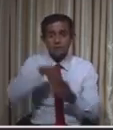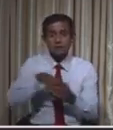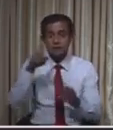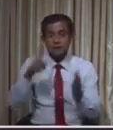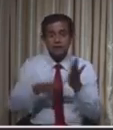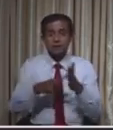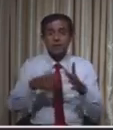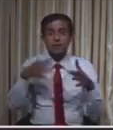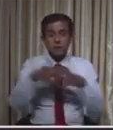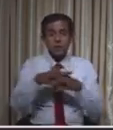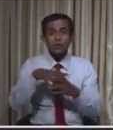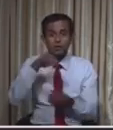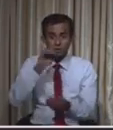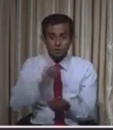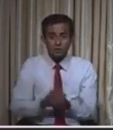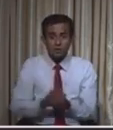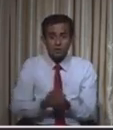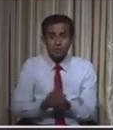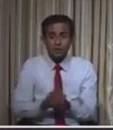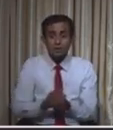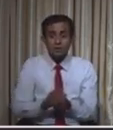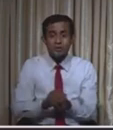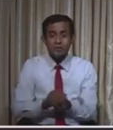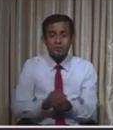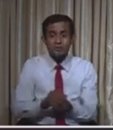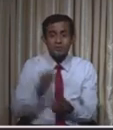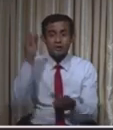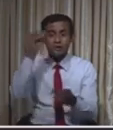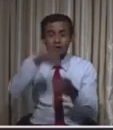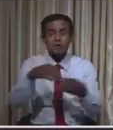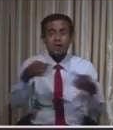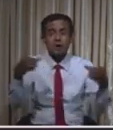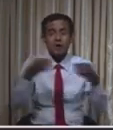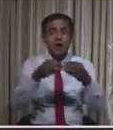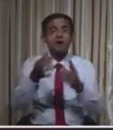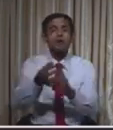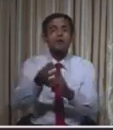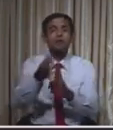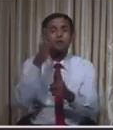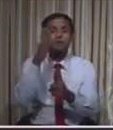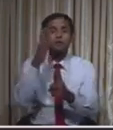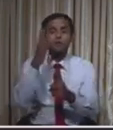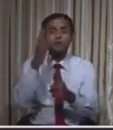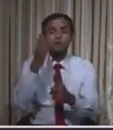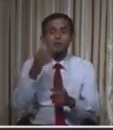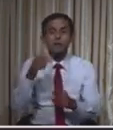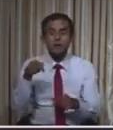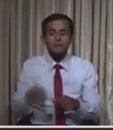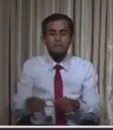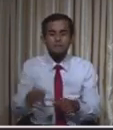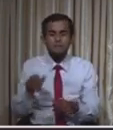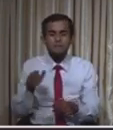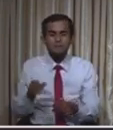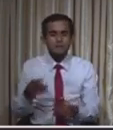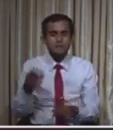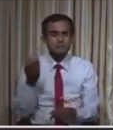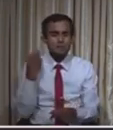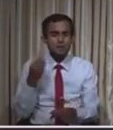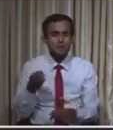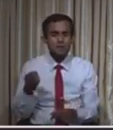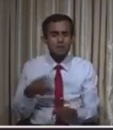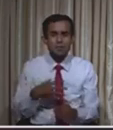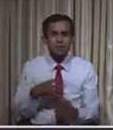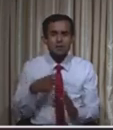නීතියක් තියෙනකොට දැන් මේකේ මේ දාපු කණ්ඩායමේ සභාපතිවර හැටියට දැන් මේ මේ මේ දිනවල රට